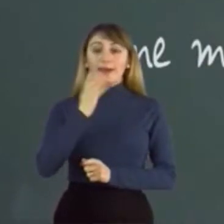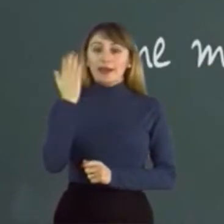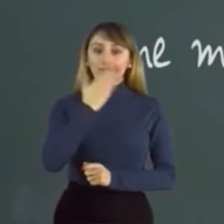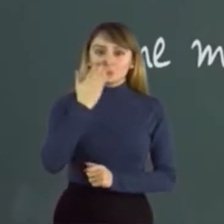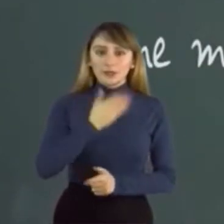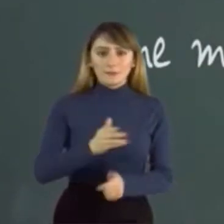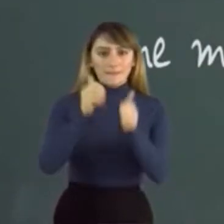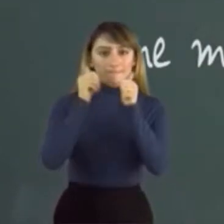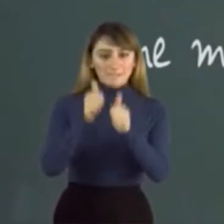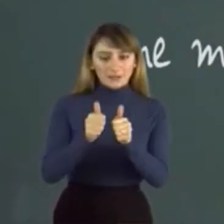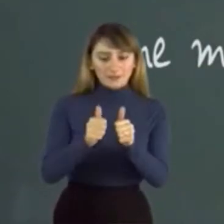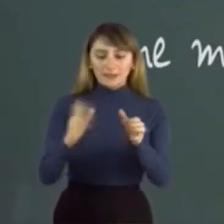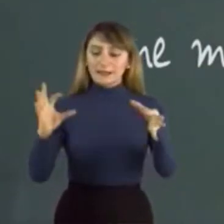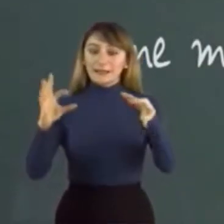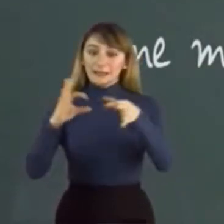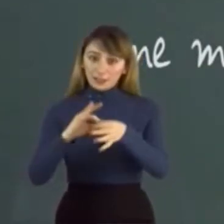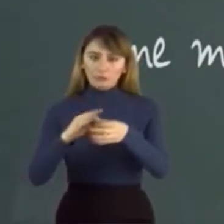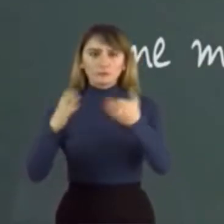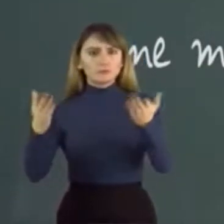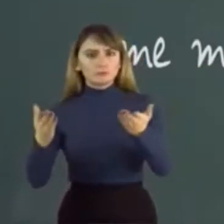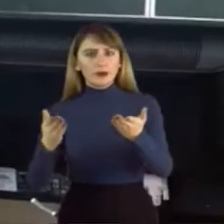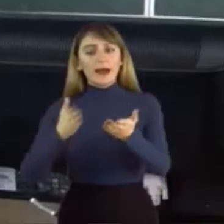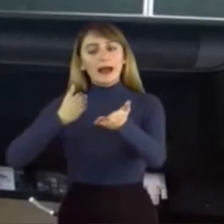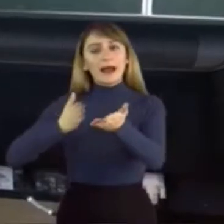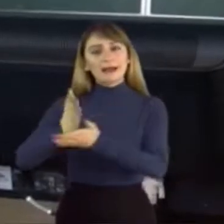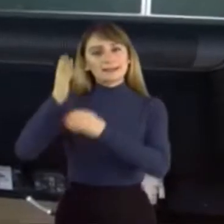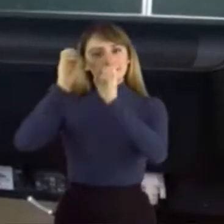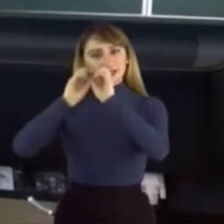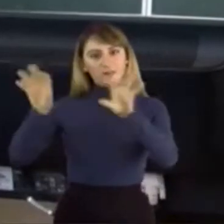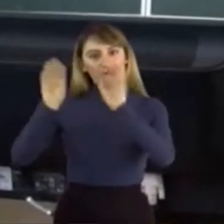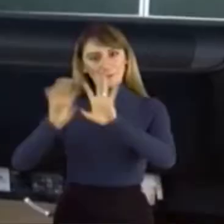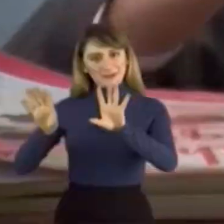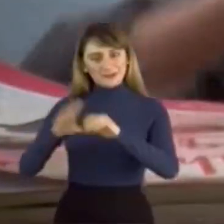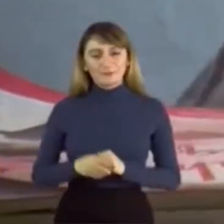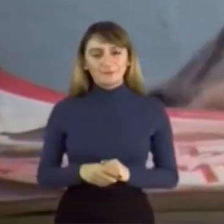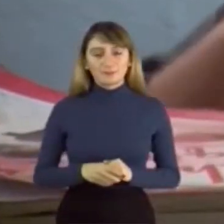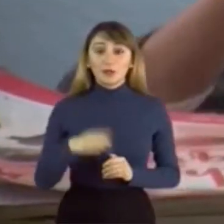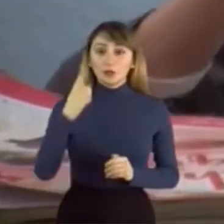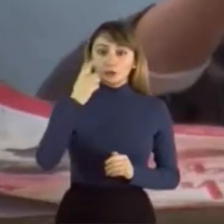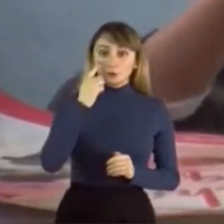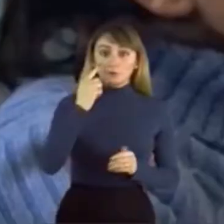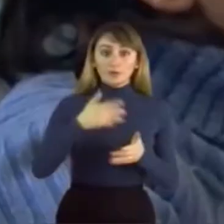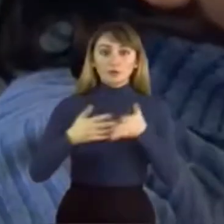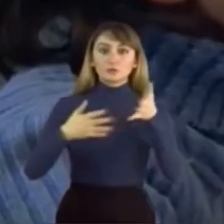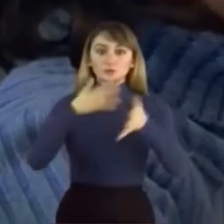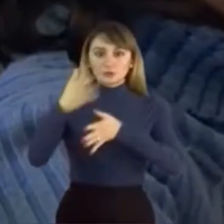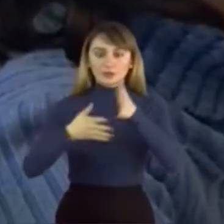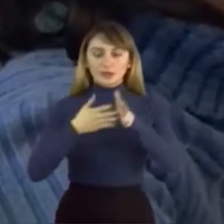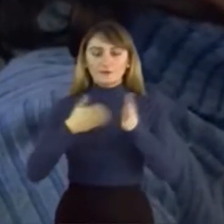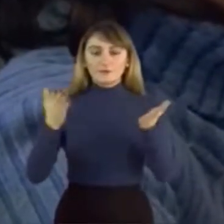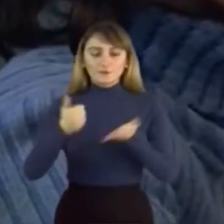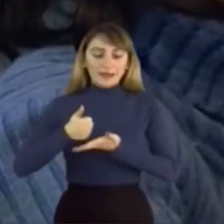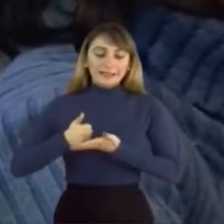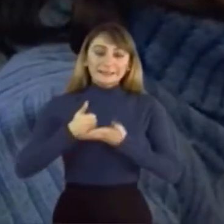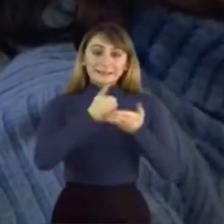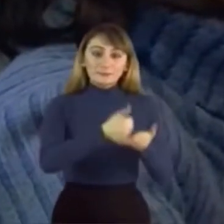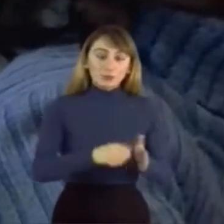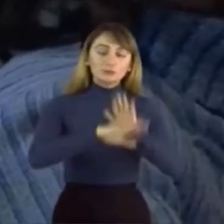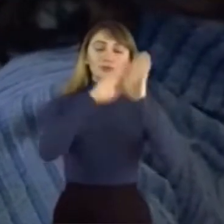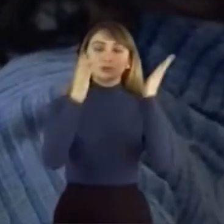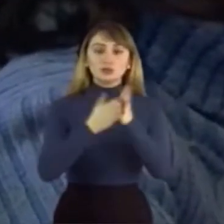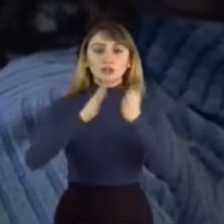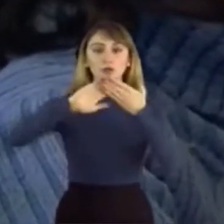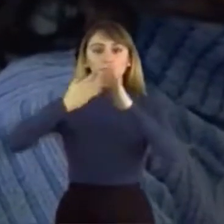me aksesin e informacion e të tjerë. Njohja e thelluar e gjuhës së shenjave ndihmon në zhvillimin e domosdoshëm të